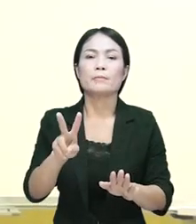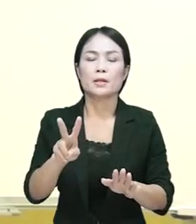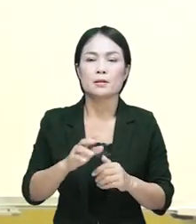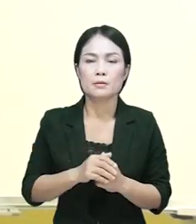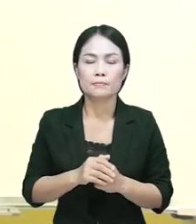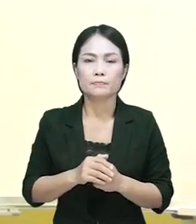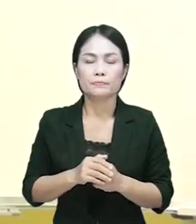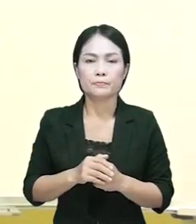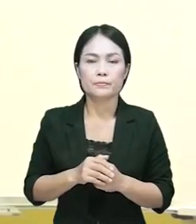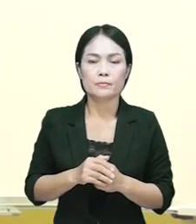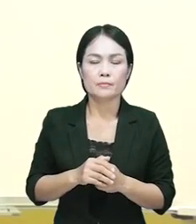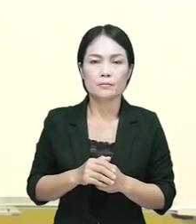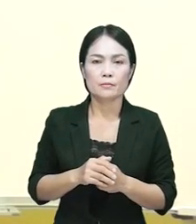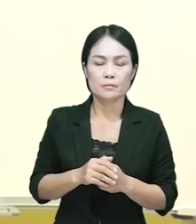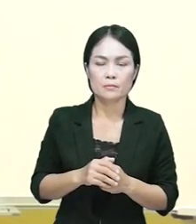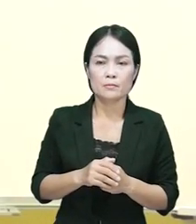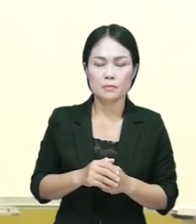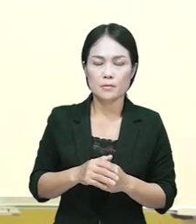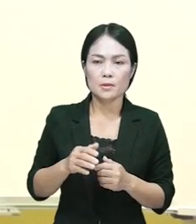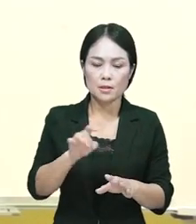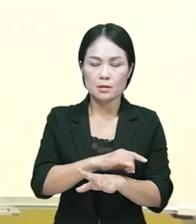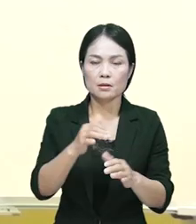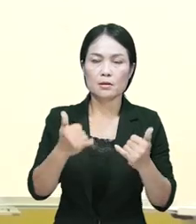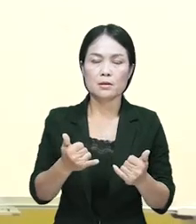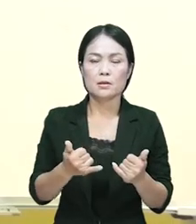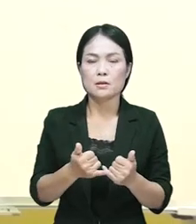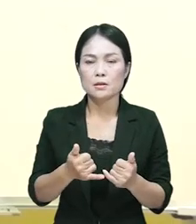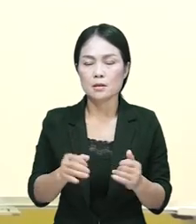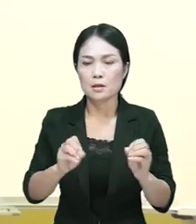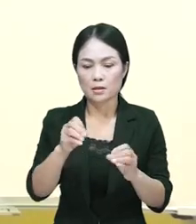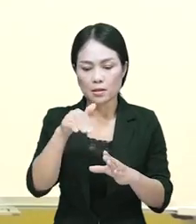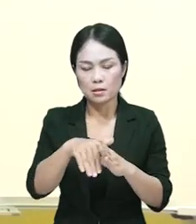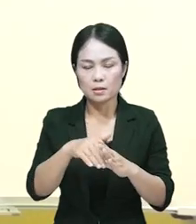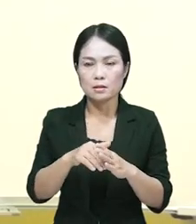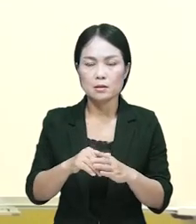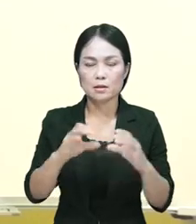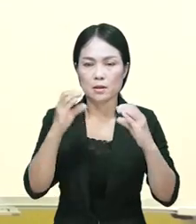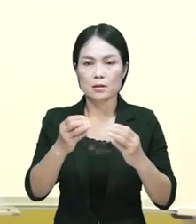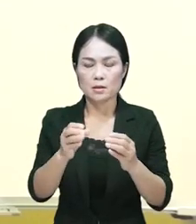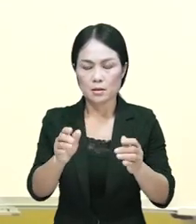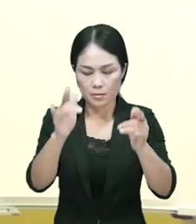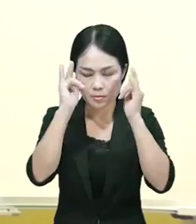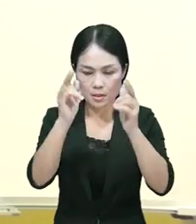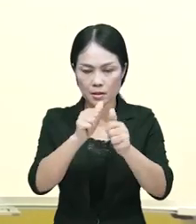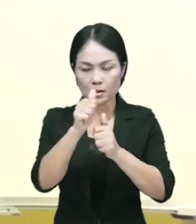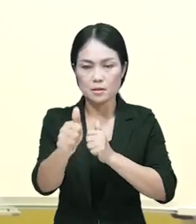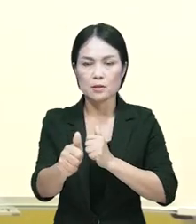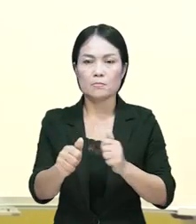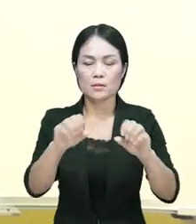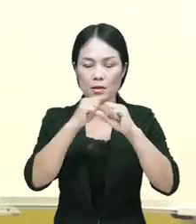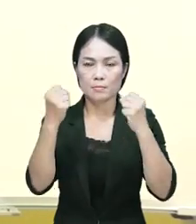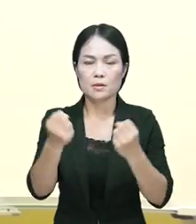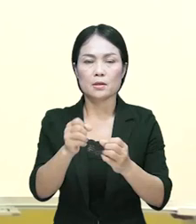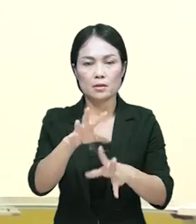ណាកូនណា ដោយសារពេលនេះគឺយើងអត់រៀនក្នុងថ្នាក់ទេអ្នកគ្រូបង្ហាត់កូនពីចម្ងាយយើងរៀនតាមបណ្ដាញសង្គ